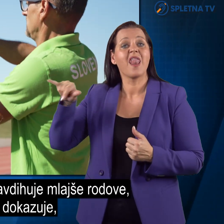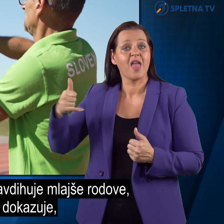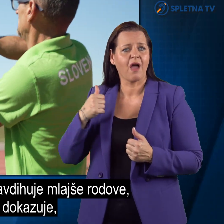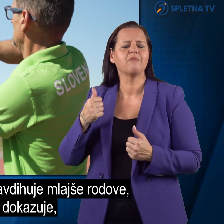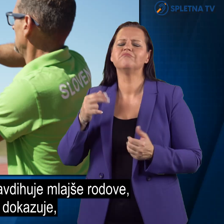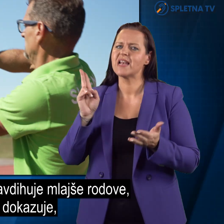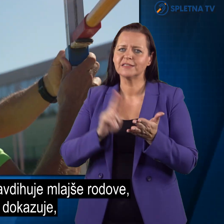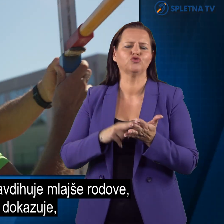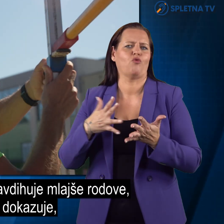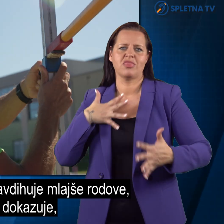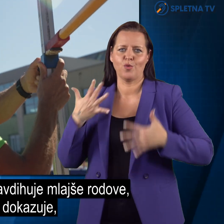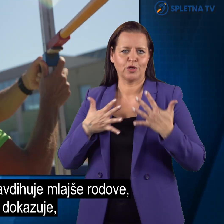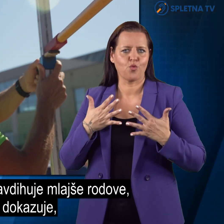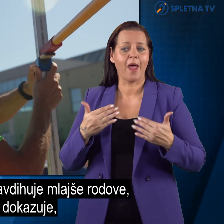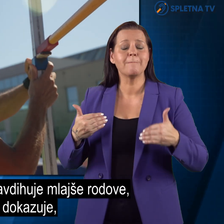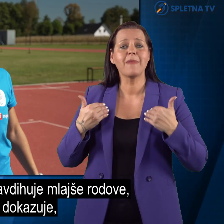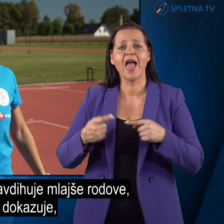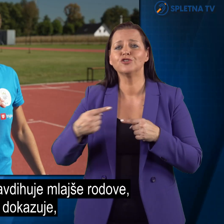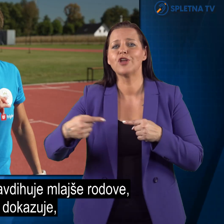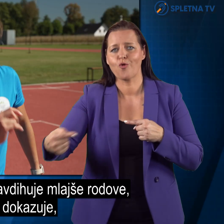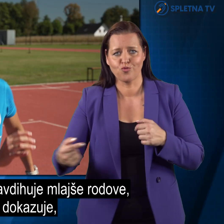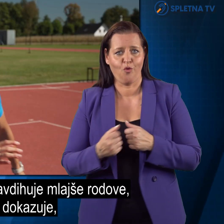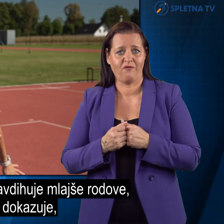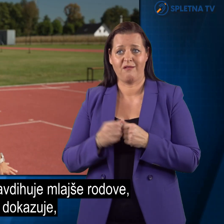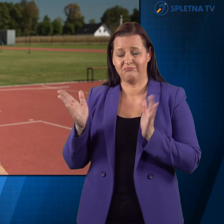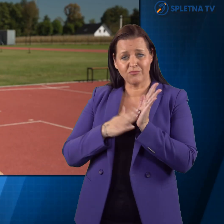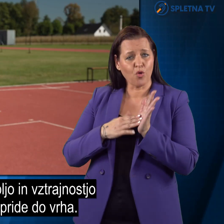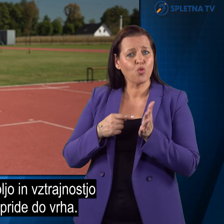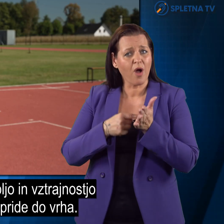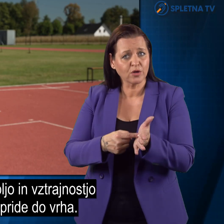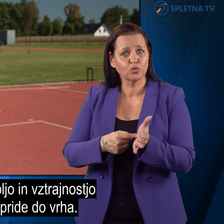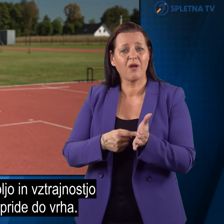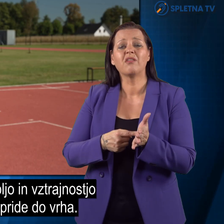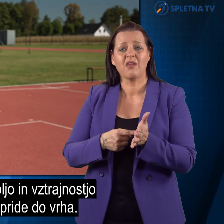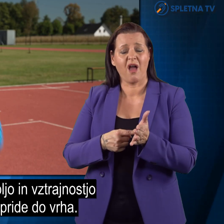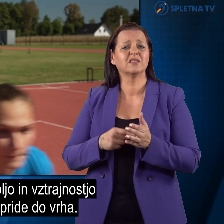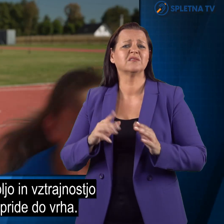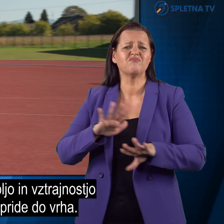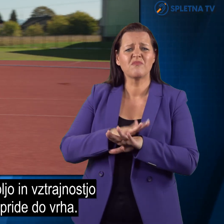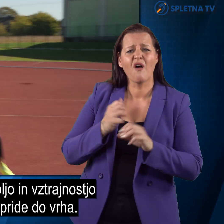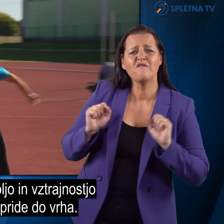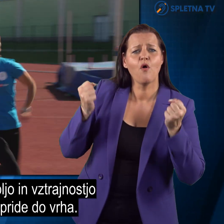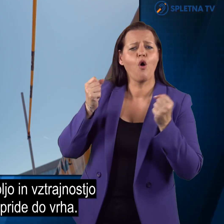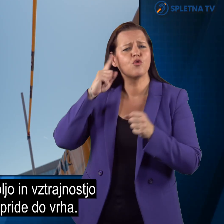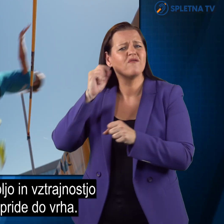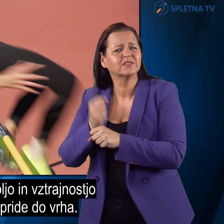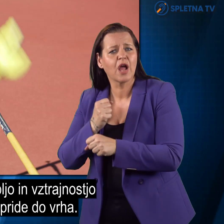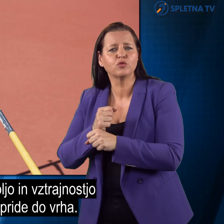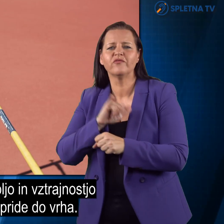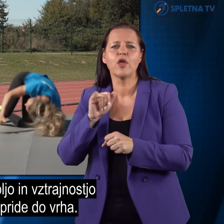Lea resnično navdihuje mlajše rodove, saj dokazuje, da se z voljo in vztrajnostjo vedno pride do